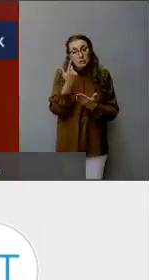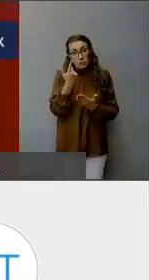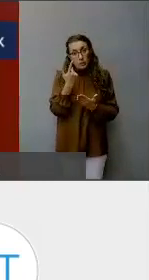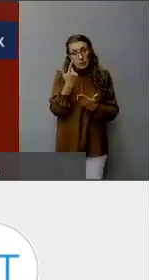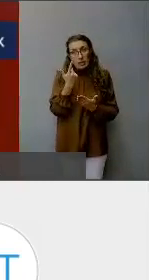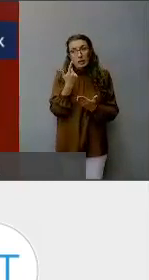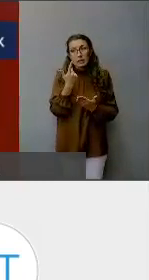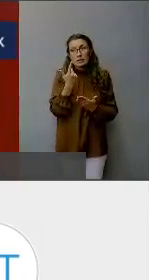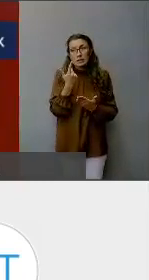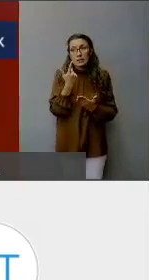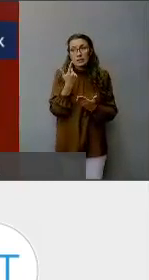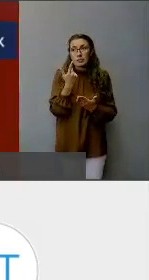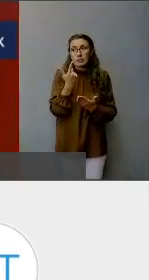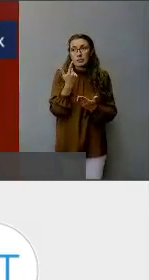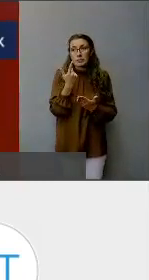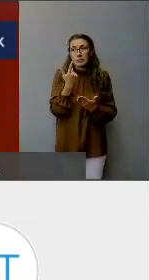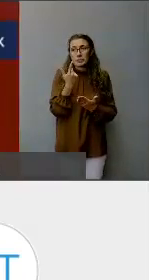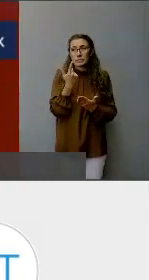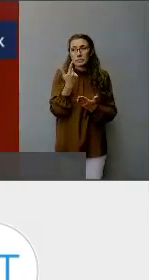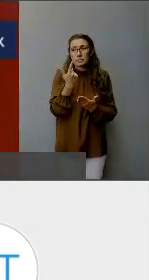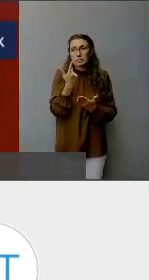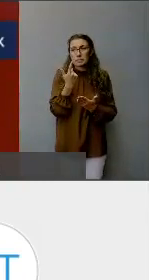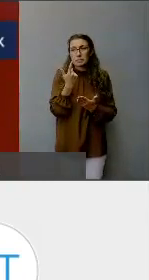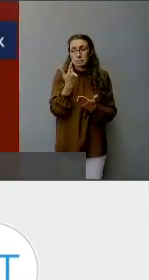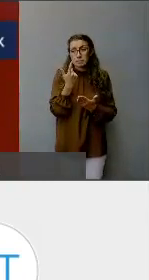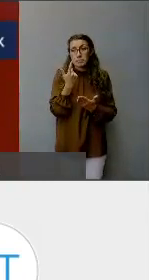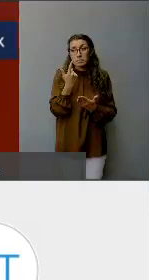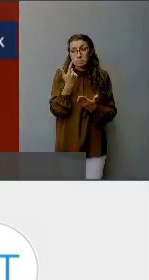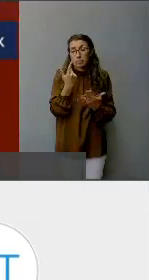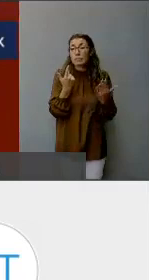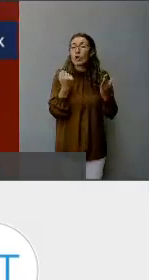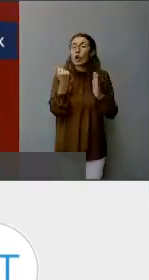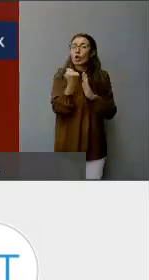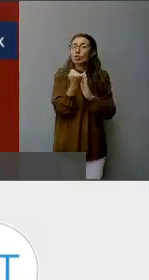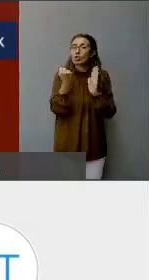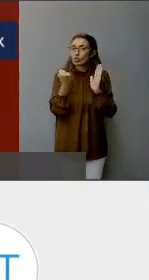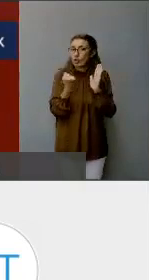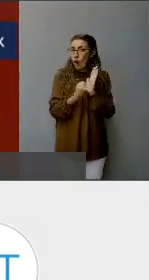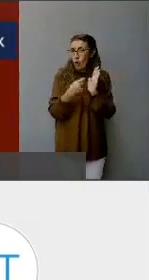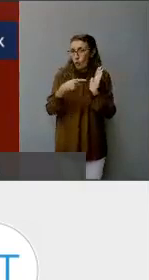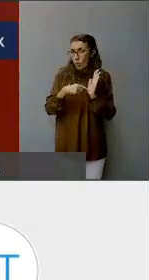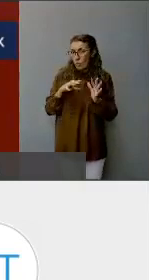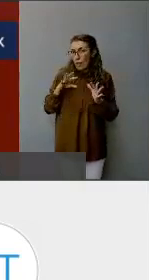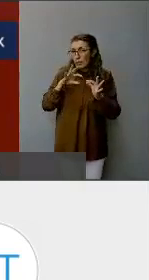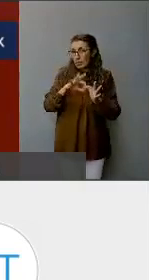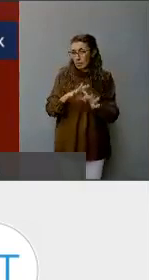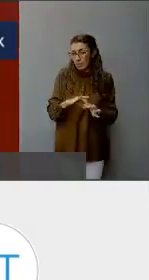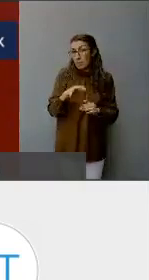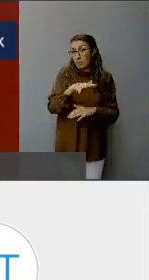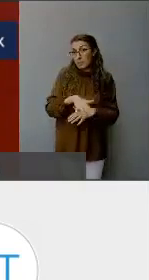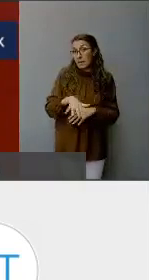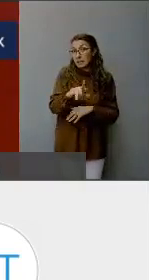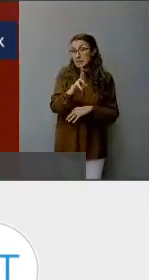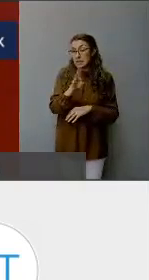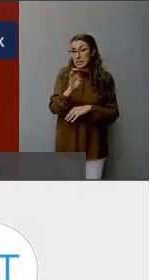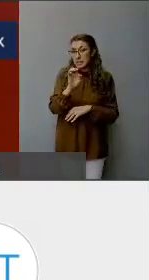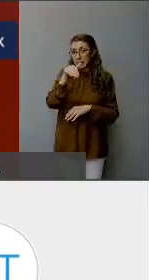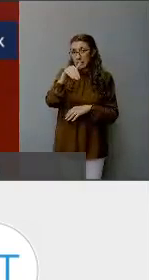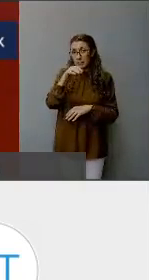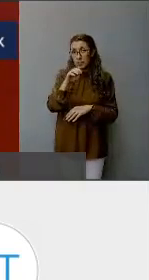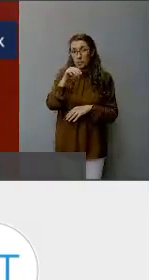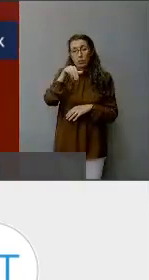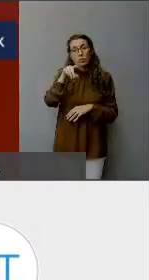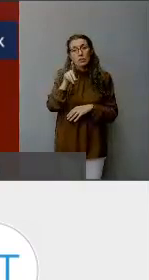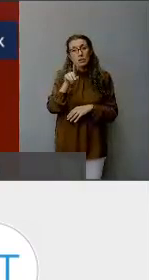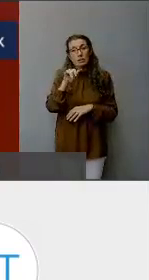mano il dossier che riguarda piazza remondini che è un dossier che